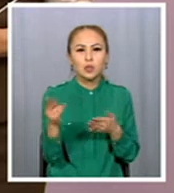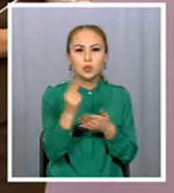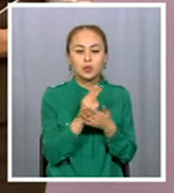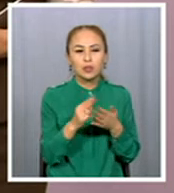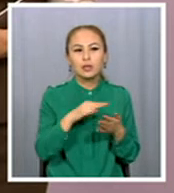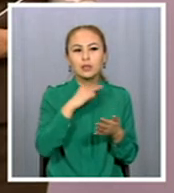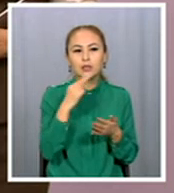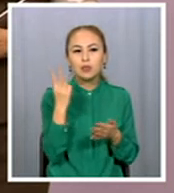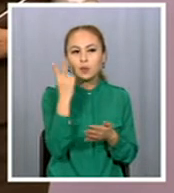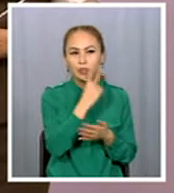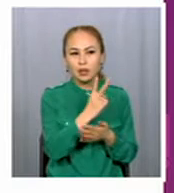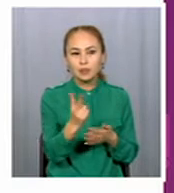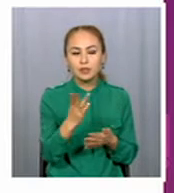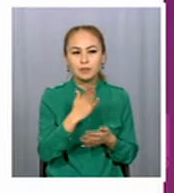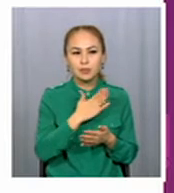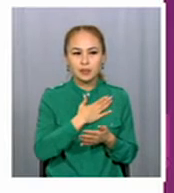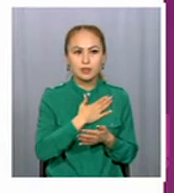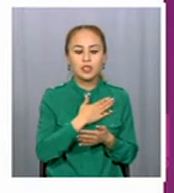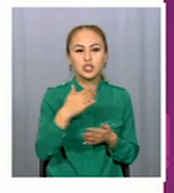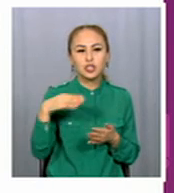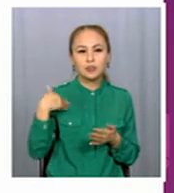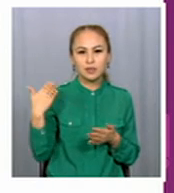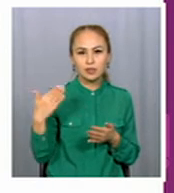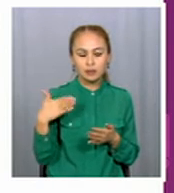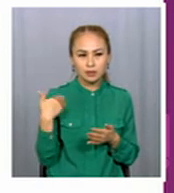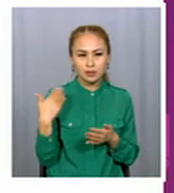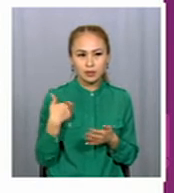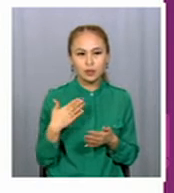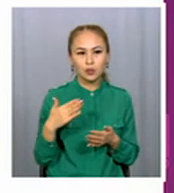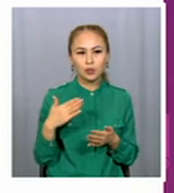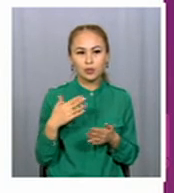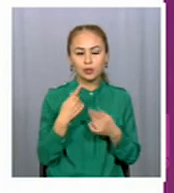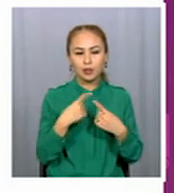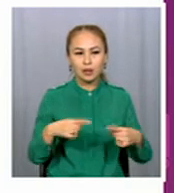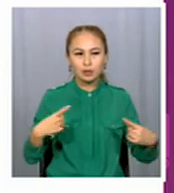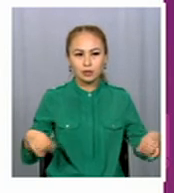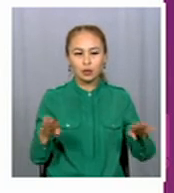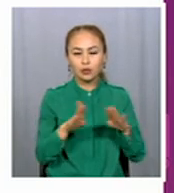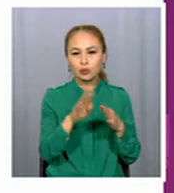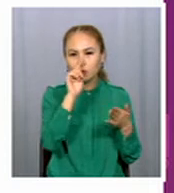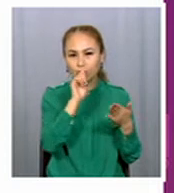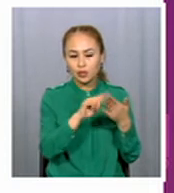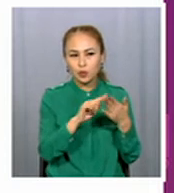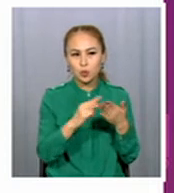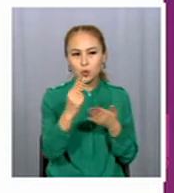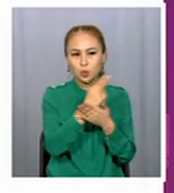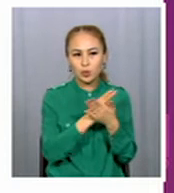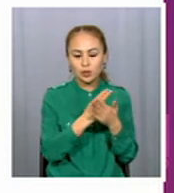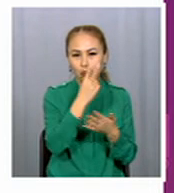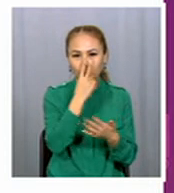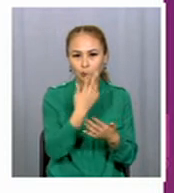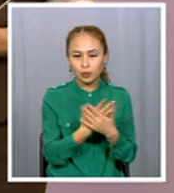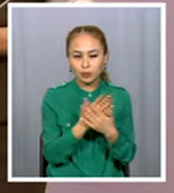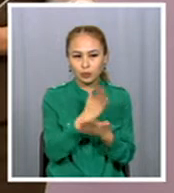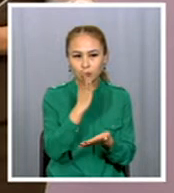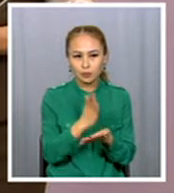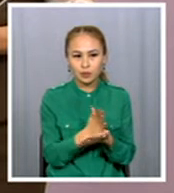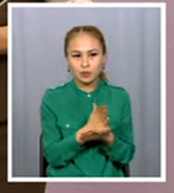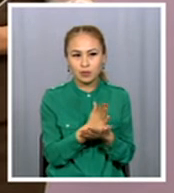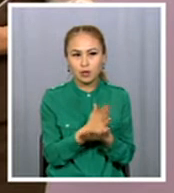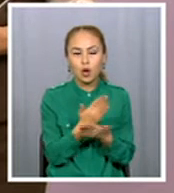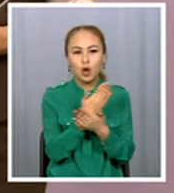аударамыз. Біз жемістерді, көкөністерді және құстардың суретін көріп отырмыз.